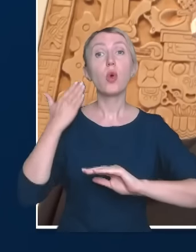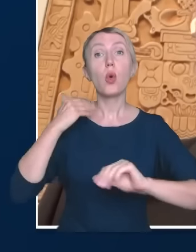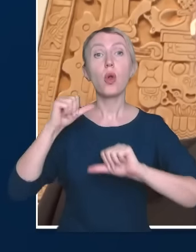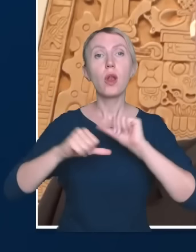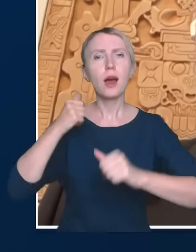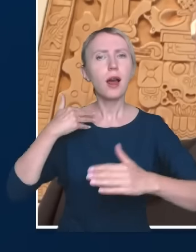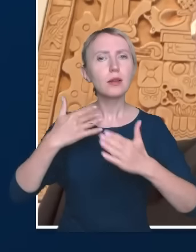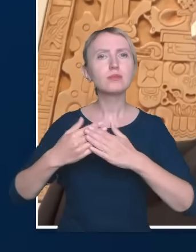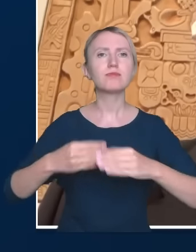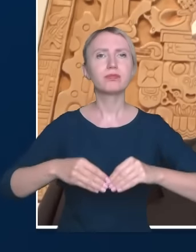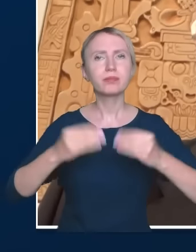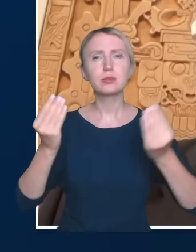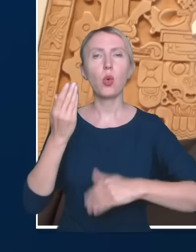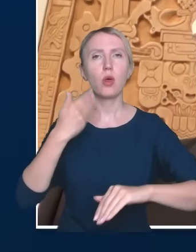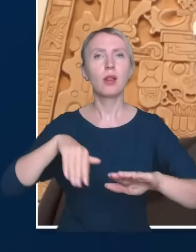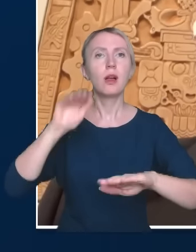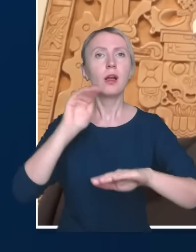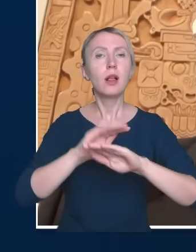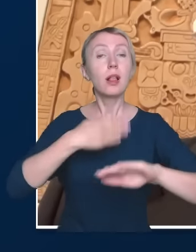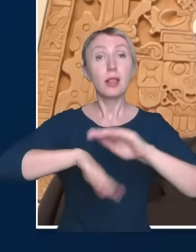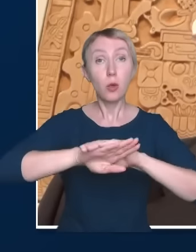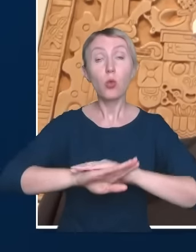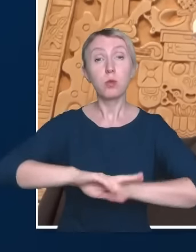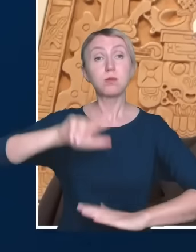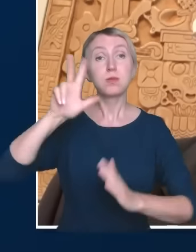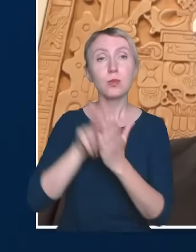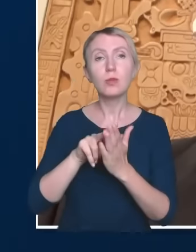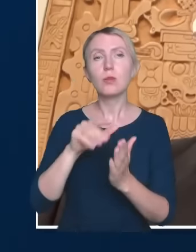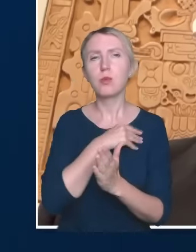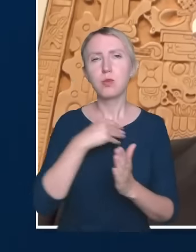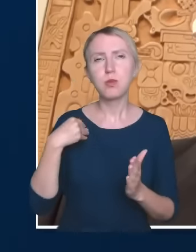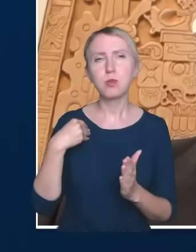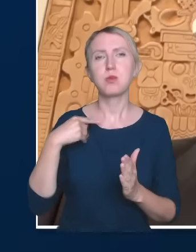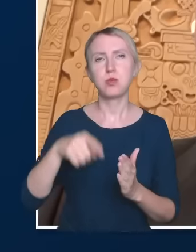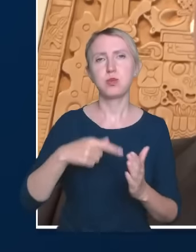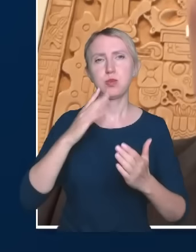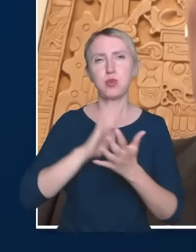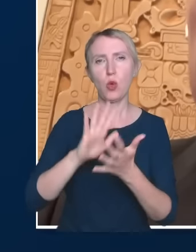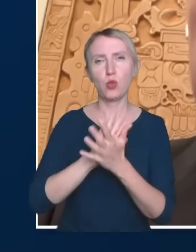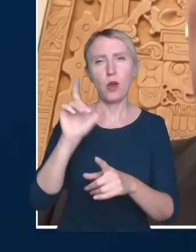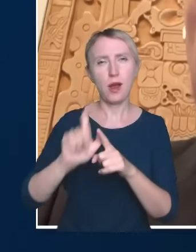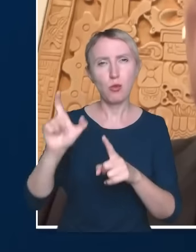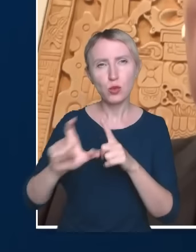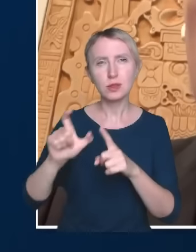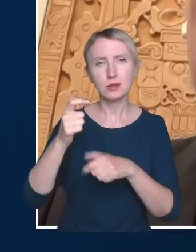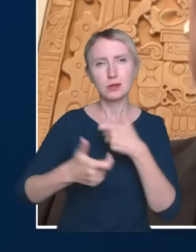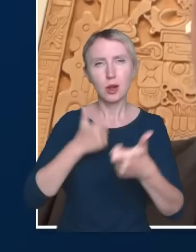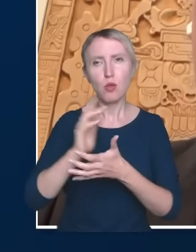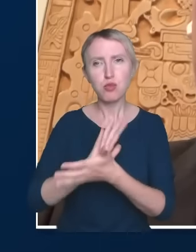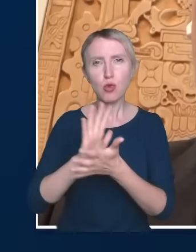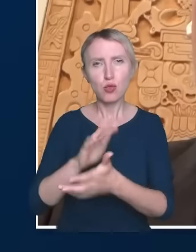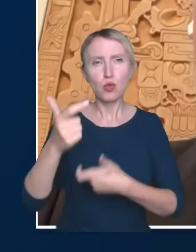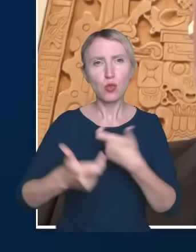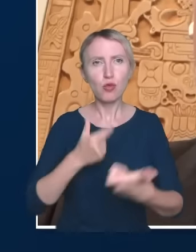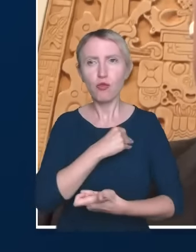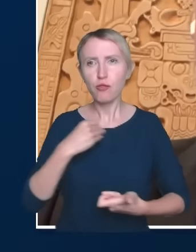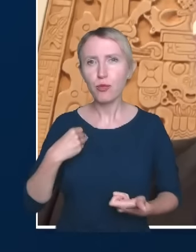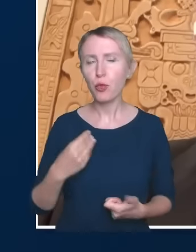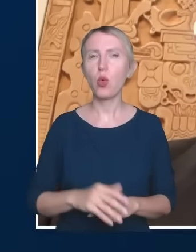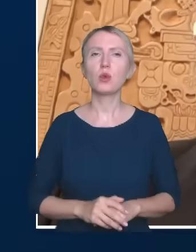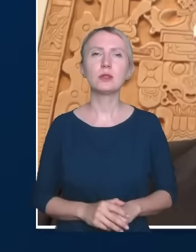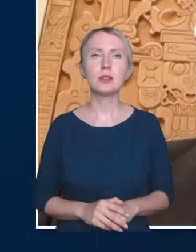innymi pozyskał licencję na i spolonizowanie produkcji tego typu amunicji. To jest cały czas